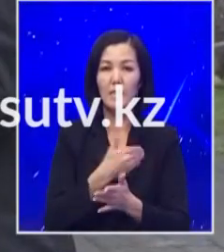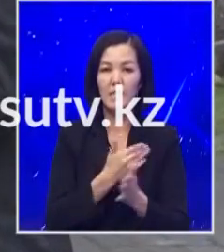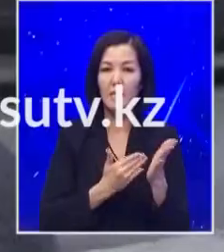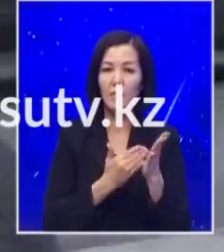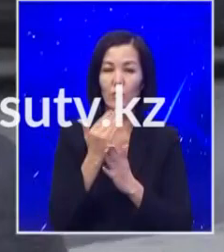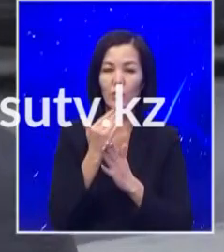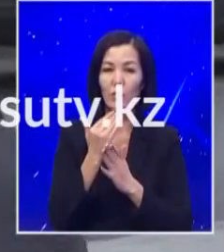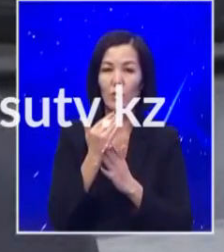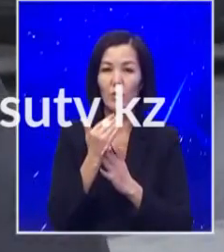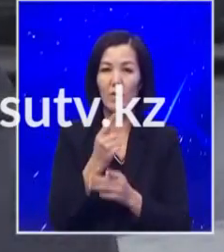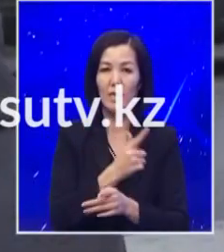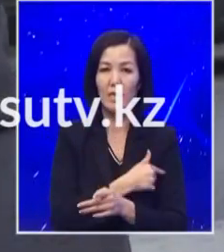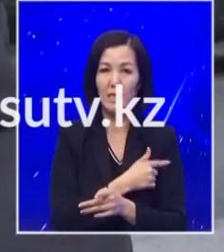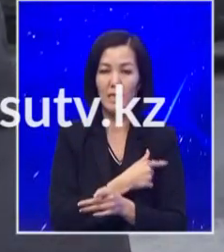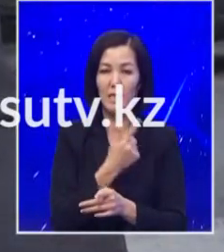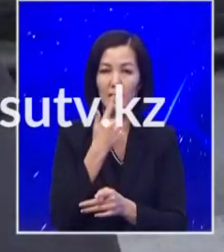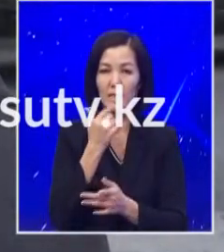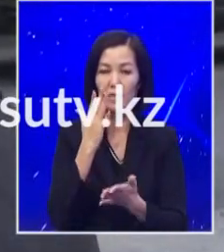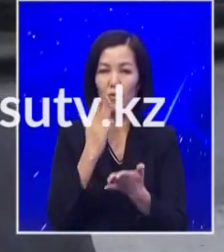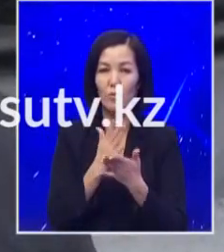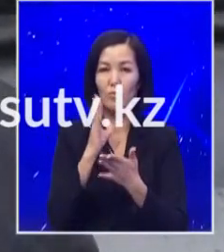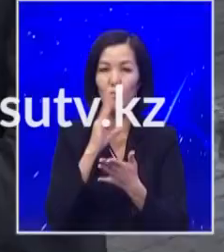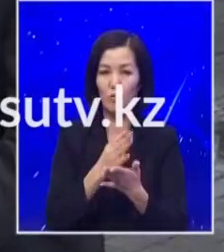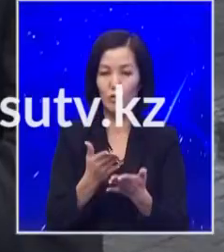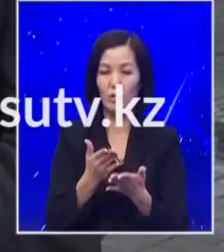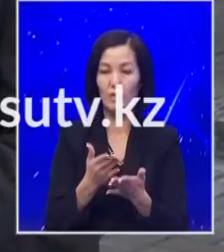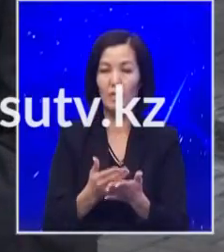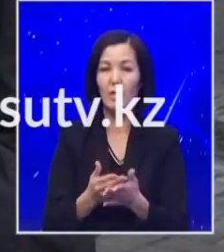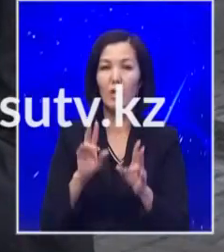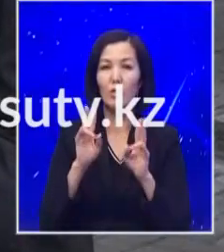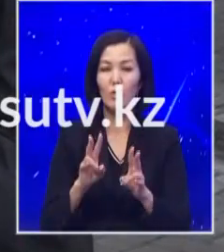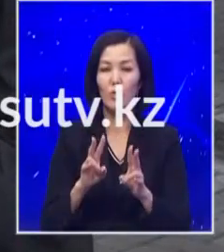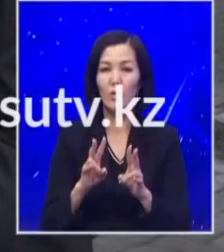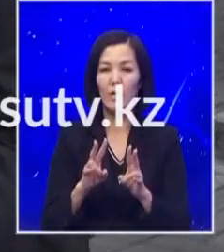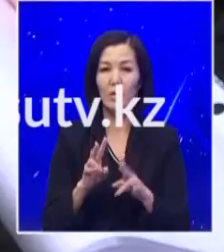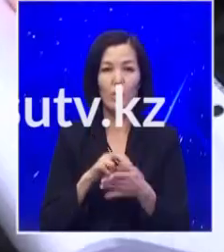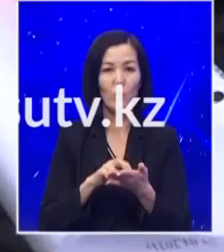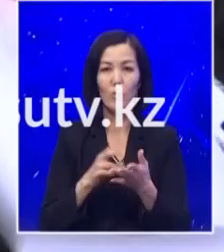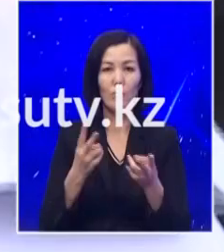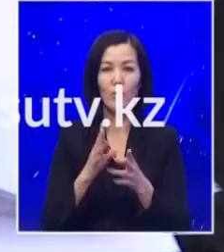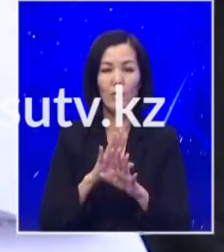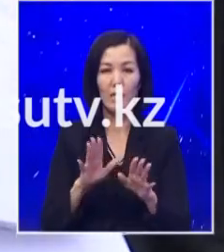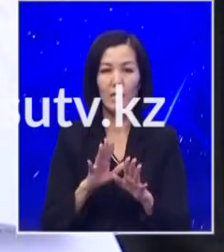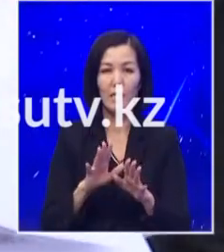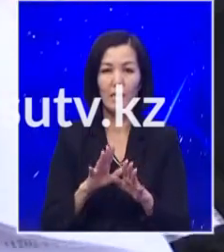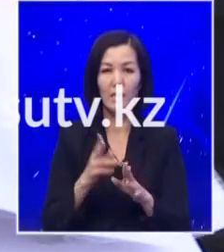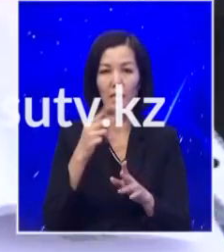көтерілуі. Ине орнының ісуісінде белгілері болуы мүмкін, бірақ одан қорықпау керек. Бұл